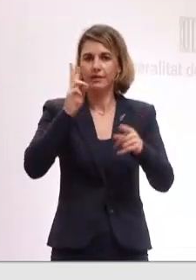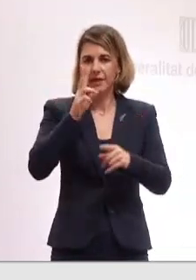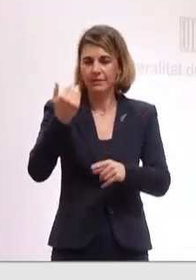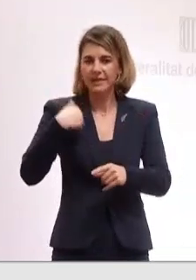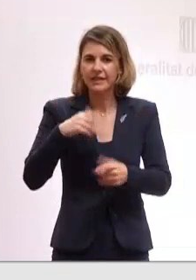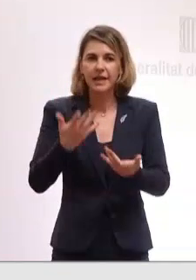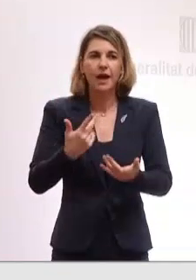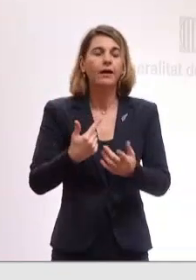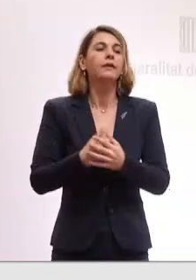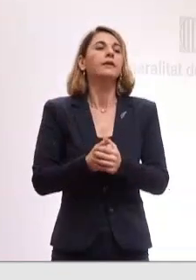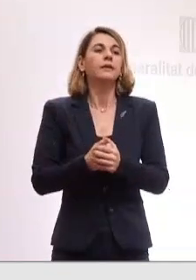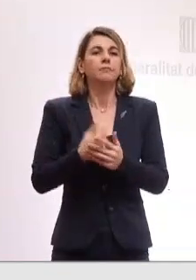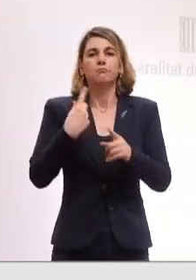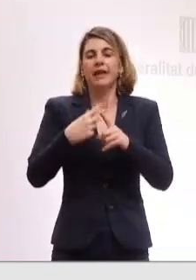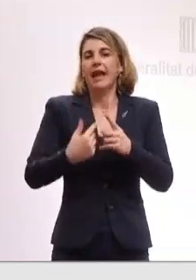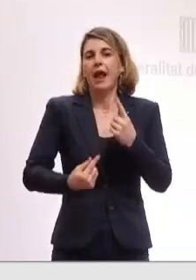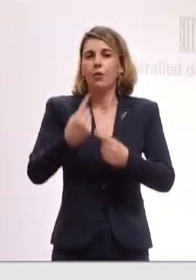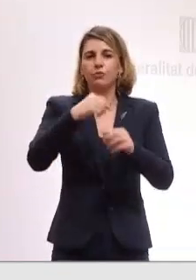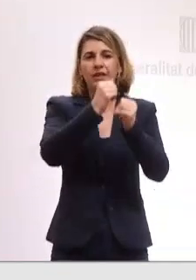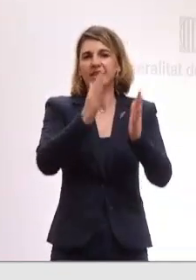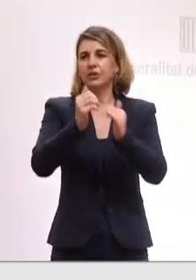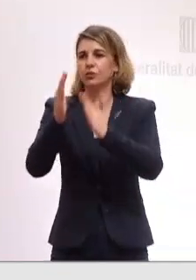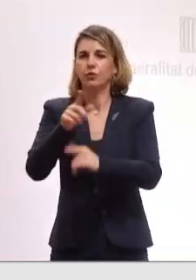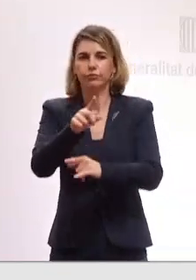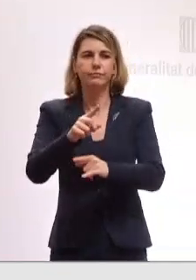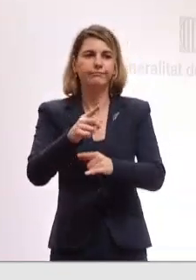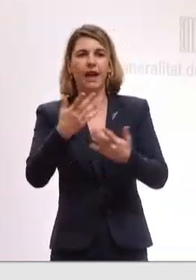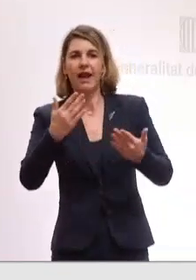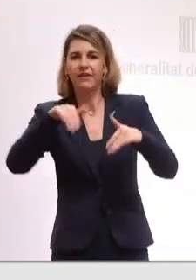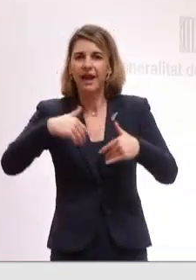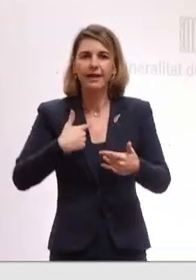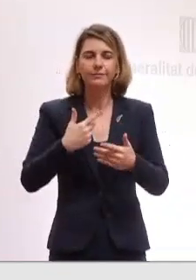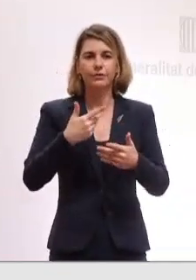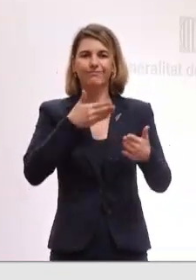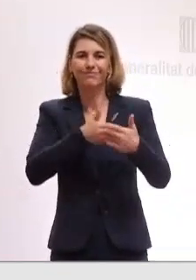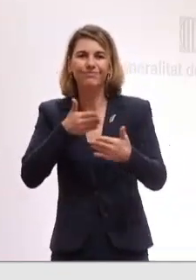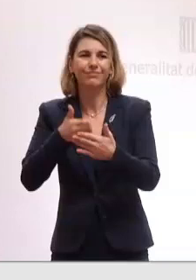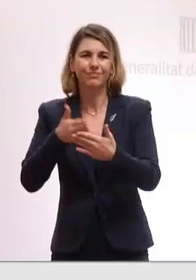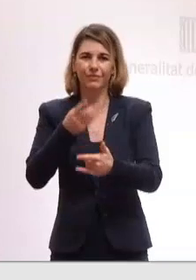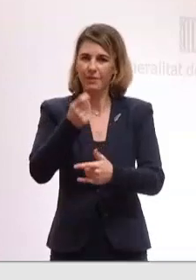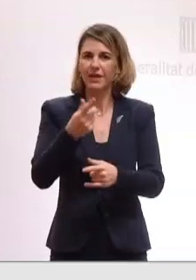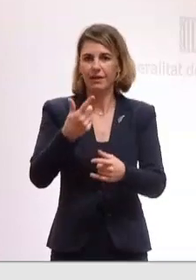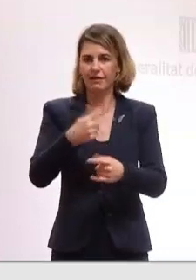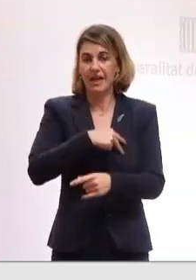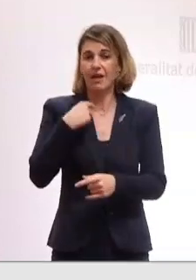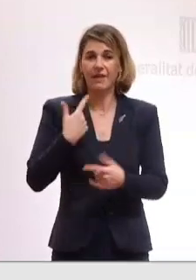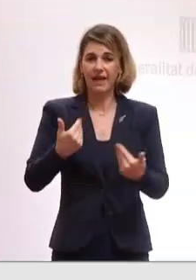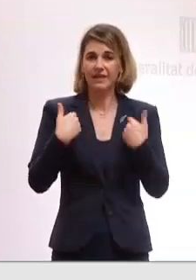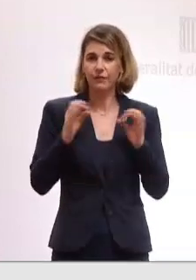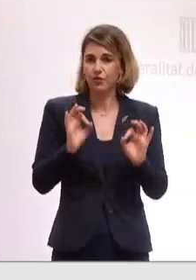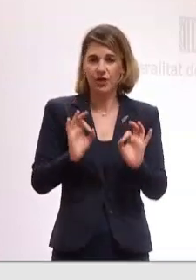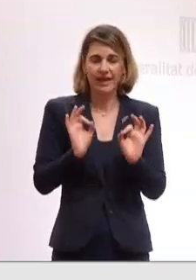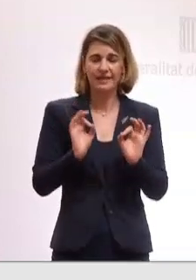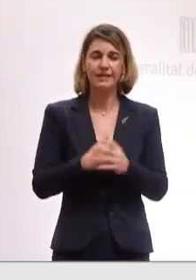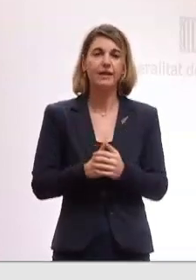de resistències corporatives que generalment tenen aquestes funcions. Pasqual Maragall, en